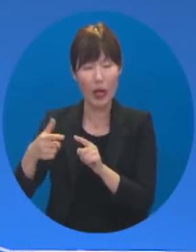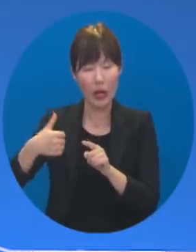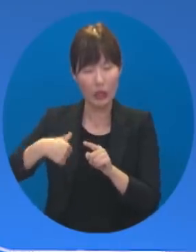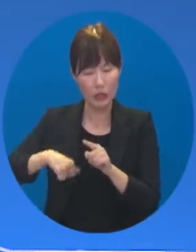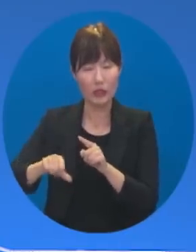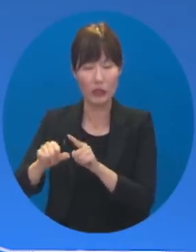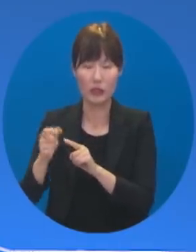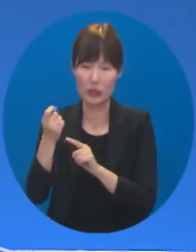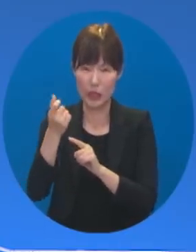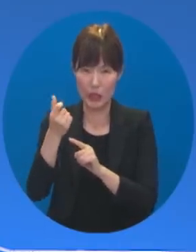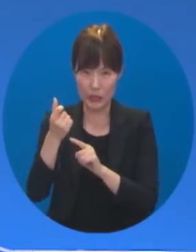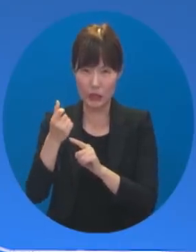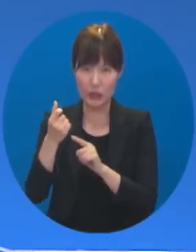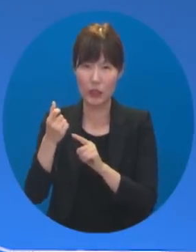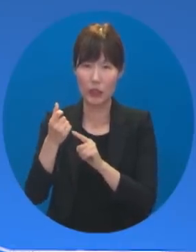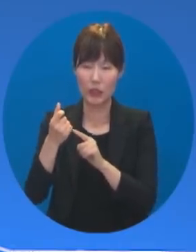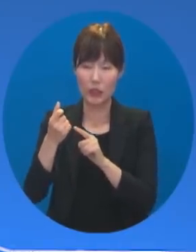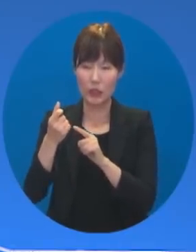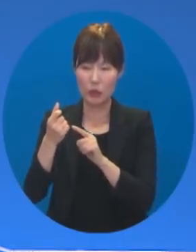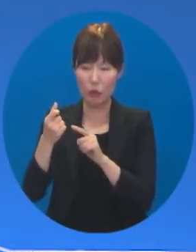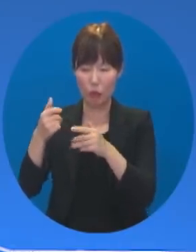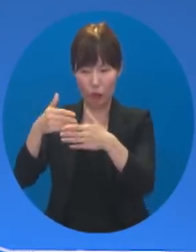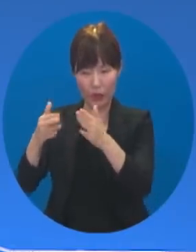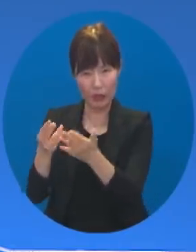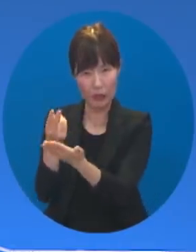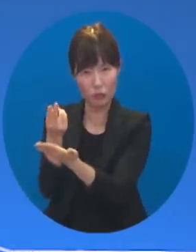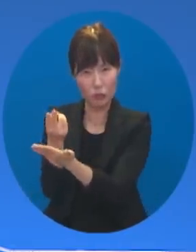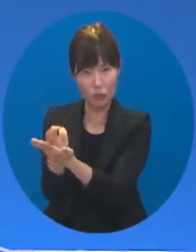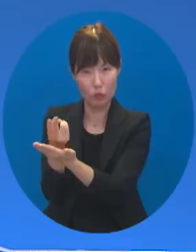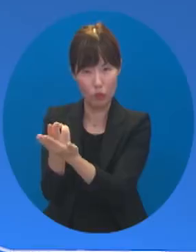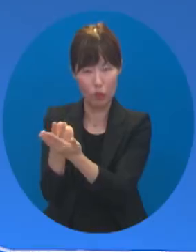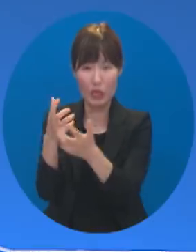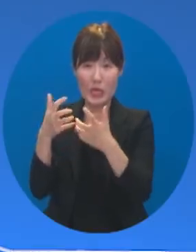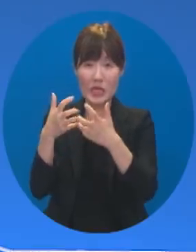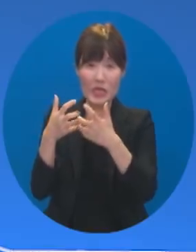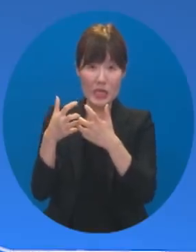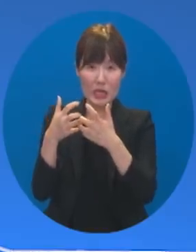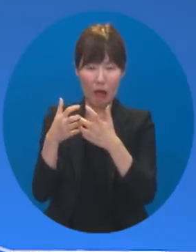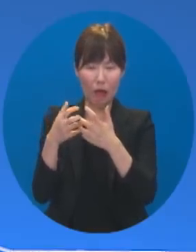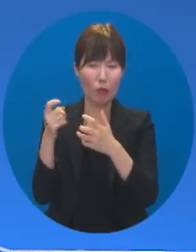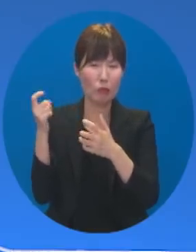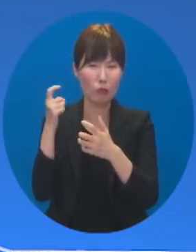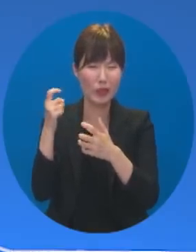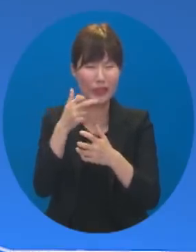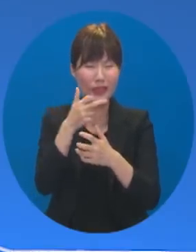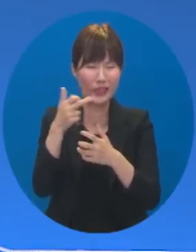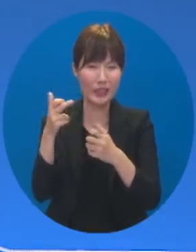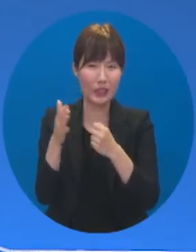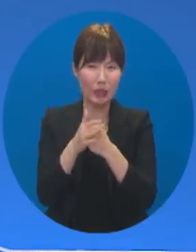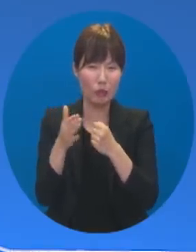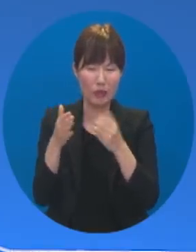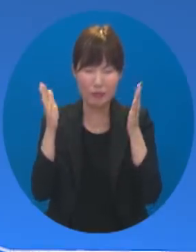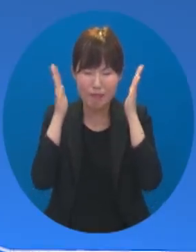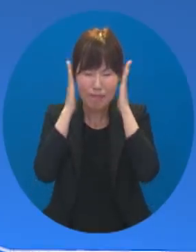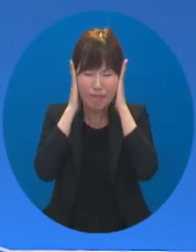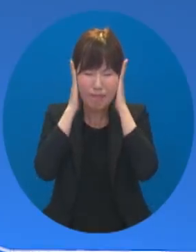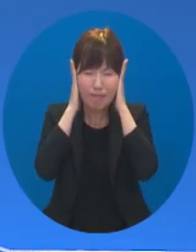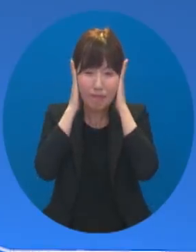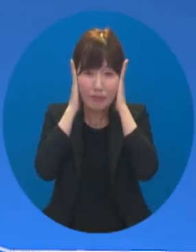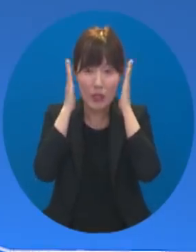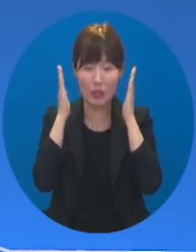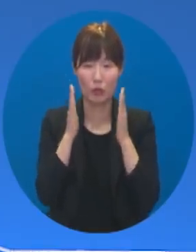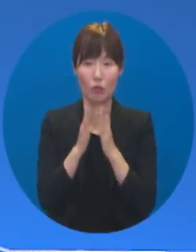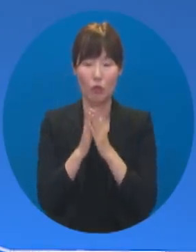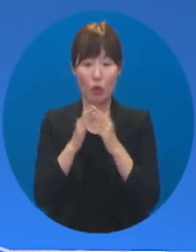이 기계 소리가 굉장히 크니까 다 막아놓고 그 커다란 기계 안으로 원기를